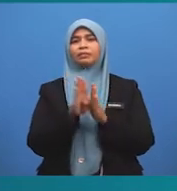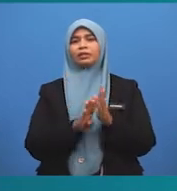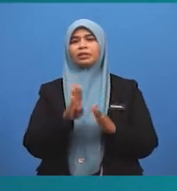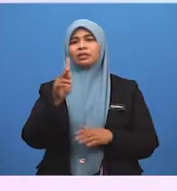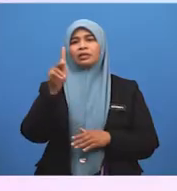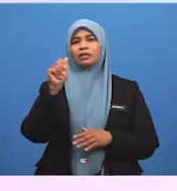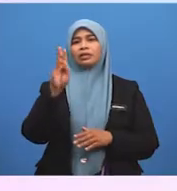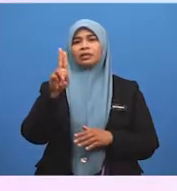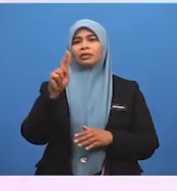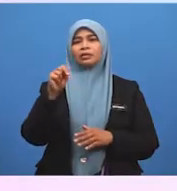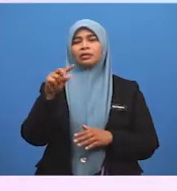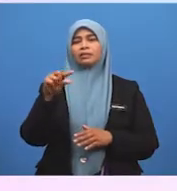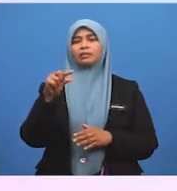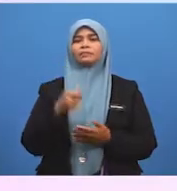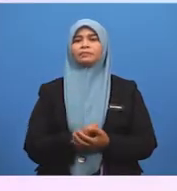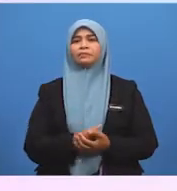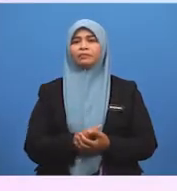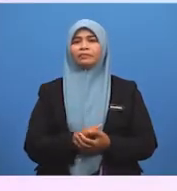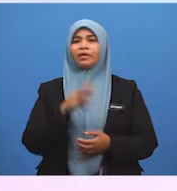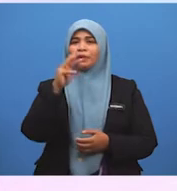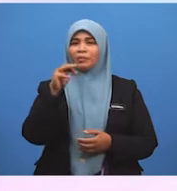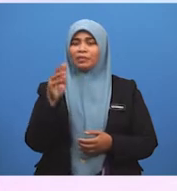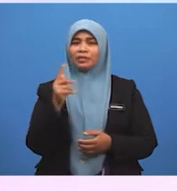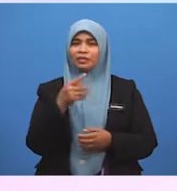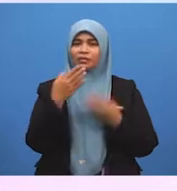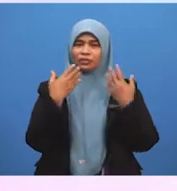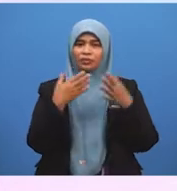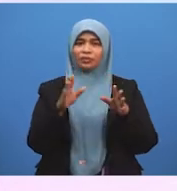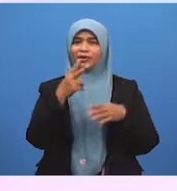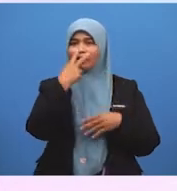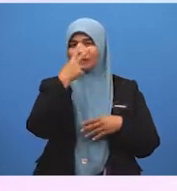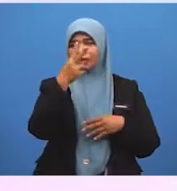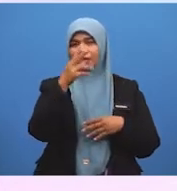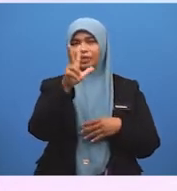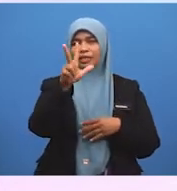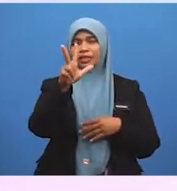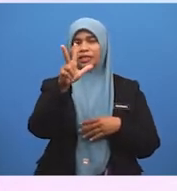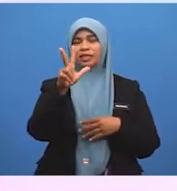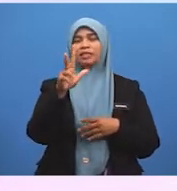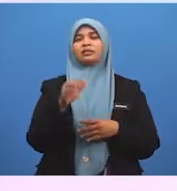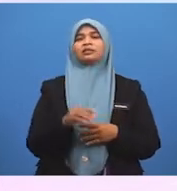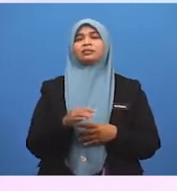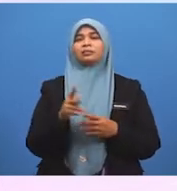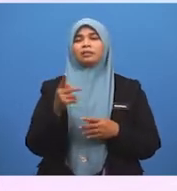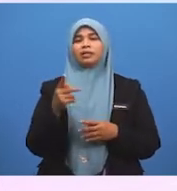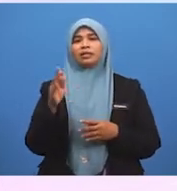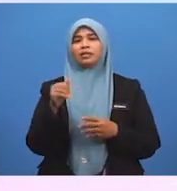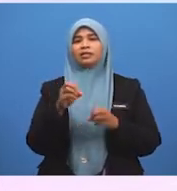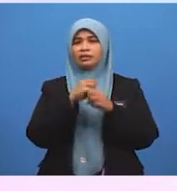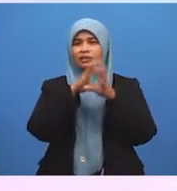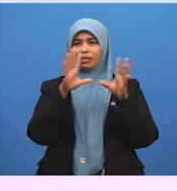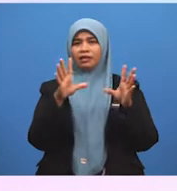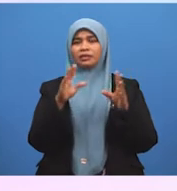berkabung. Murid-murid, kita sudah melihat tiga situasi yang